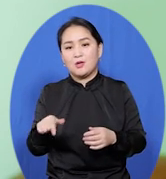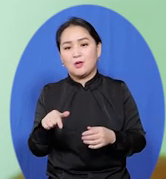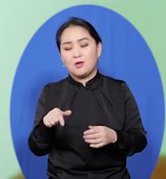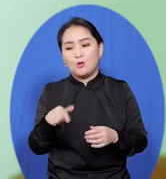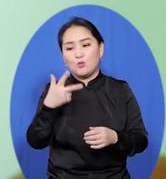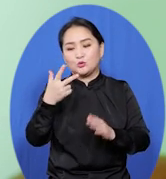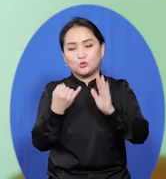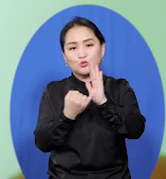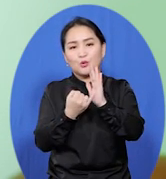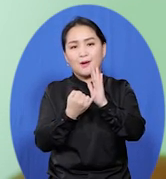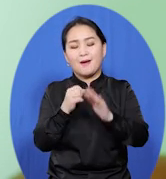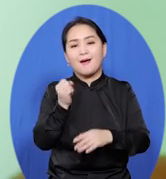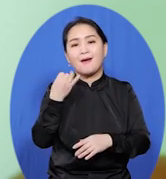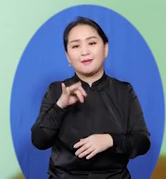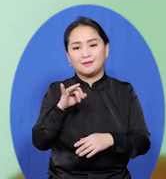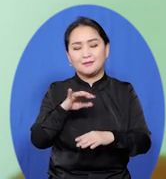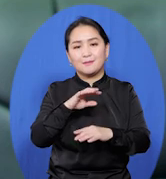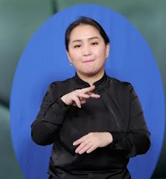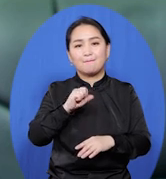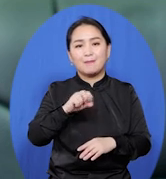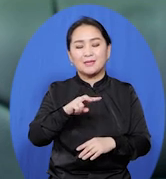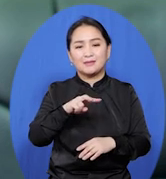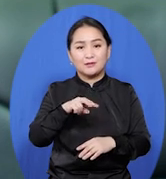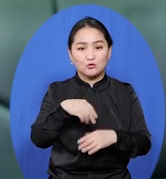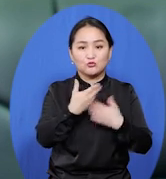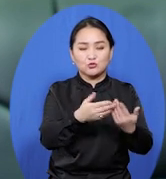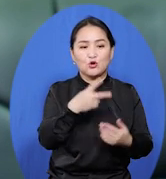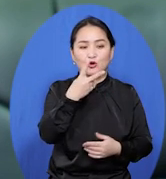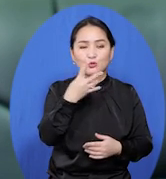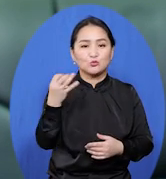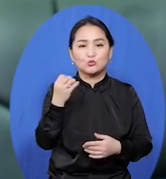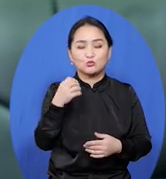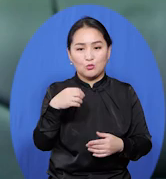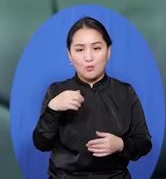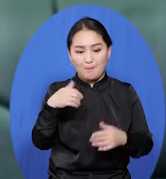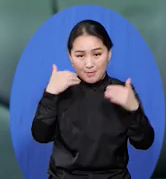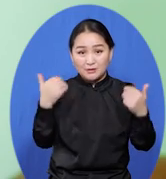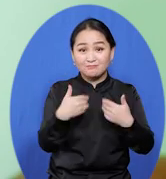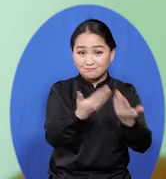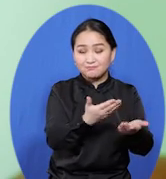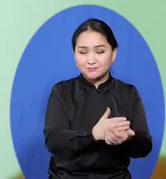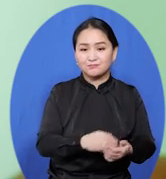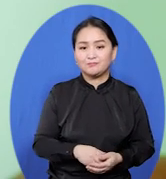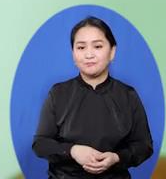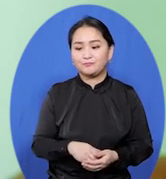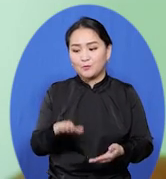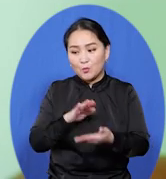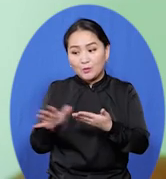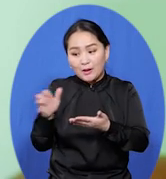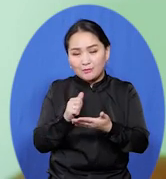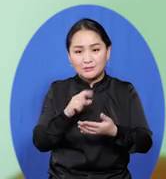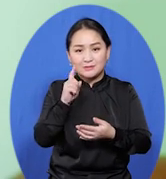айлыг малжууллаа. Нийтдээ 36 айлыг энэ жил малжууллаа. 36 айлд нэг 2400 гаруй тоо малыг худалдаа авч өгсөн байдгийг. Бид нар мал худалдаж авч өгөхдөө